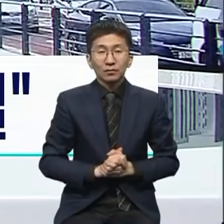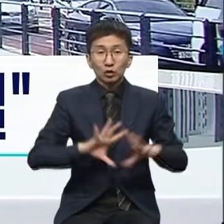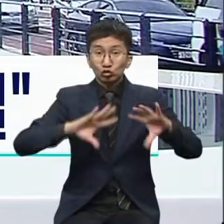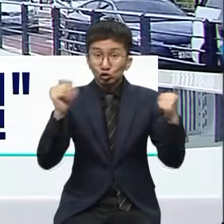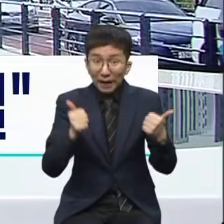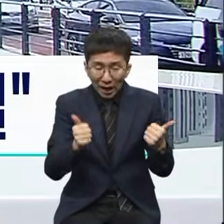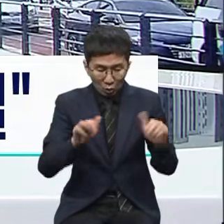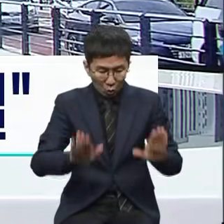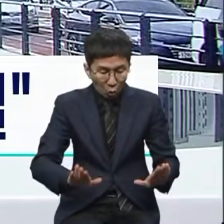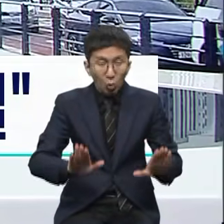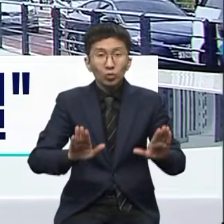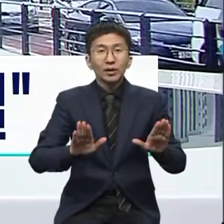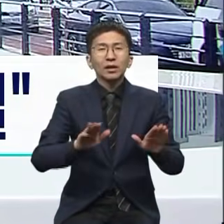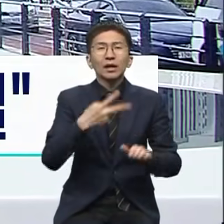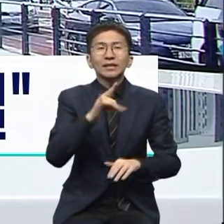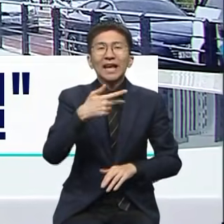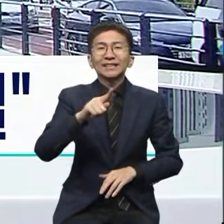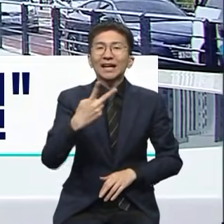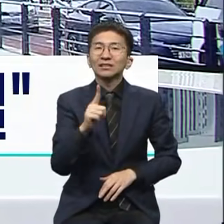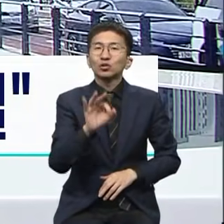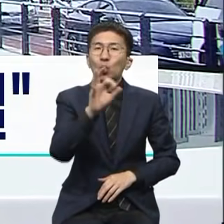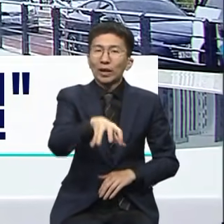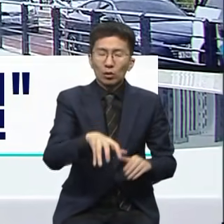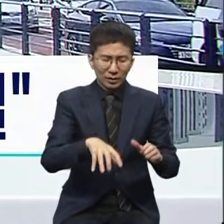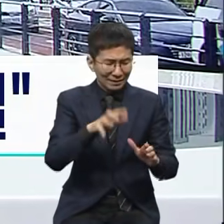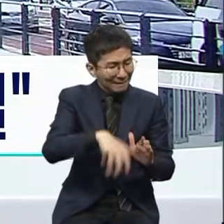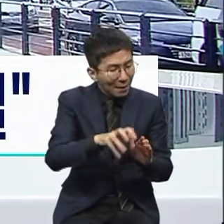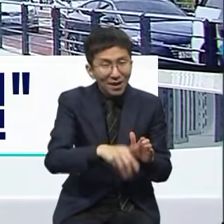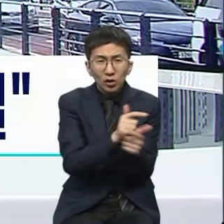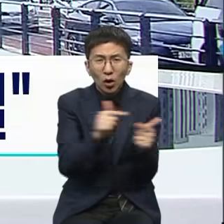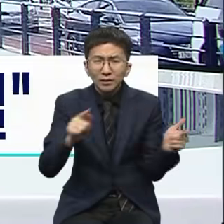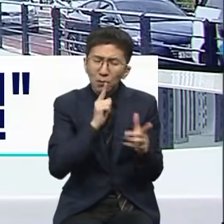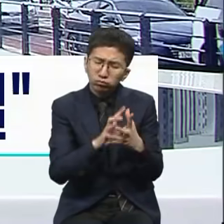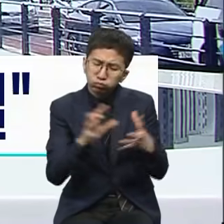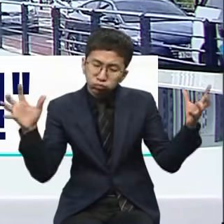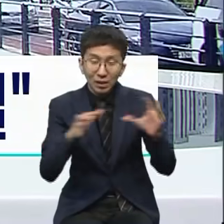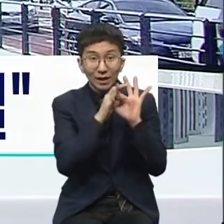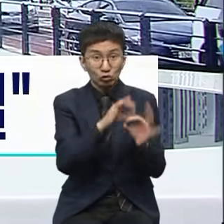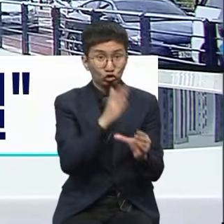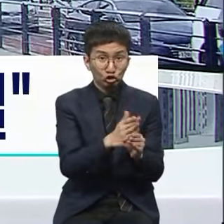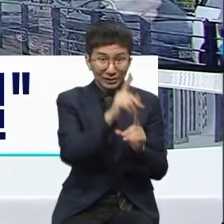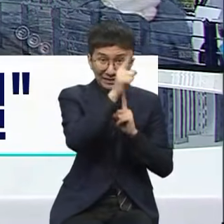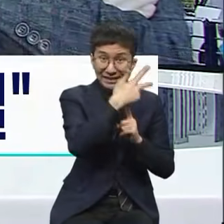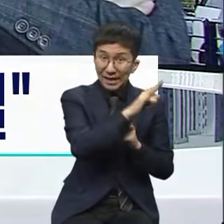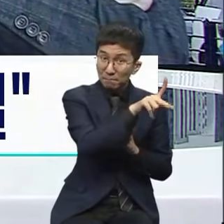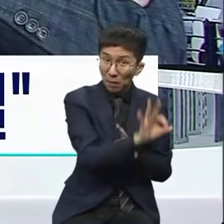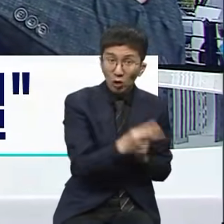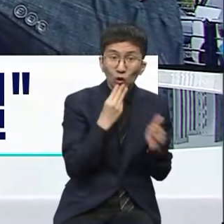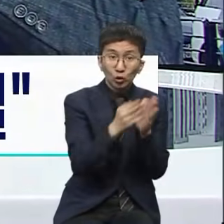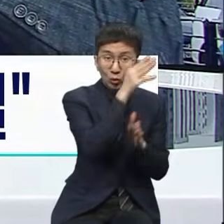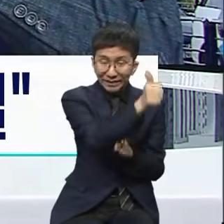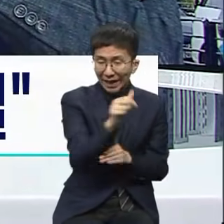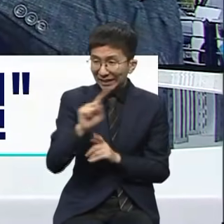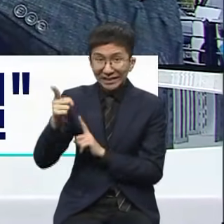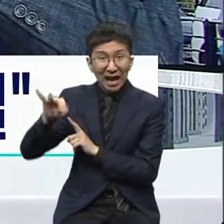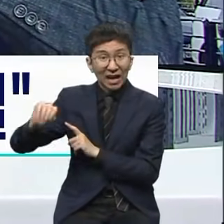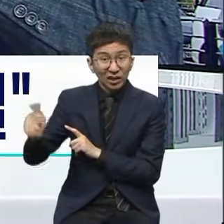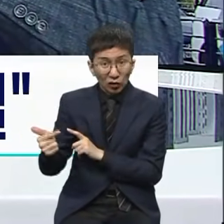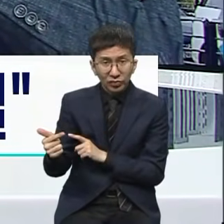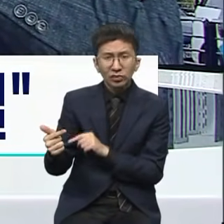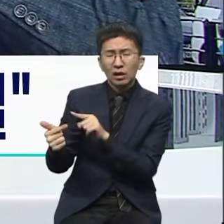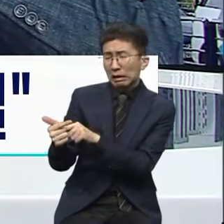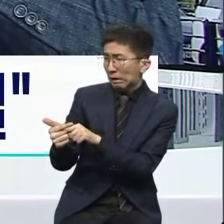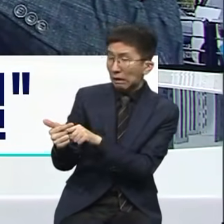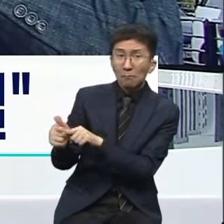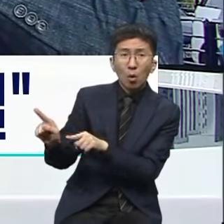정치권에서는 오늘도 대장동 개발을 둘러싸고 여러 말들이 오갔습니다. 이재명 경기지사가 이낙연 전 대표를